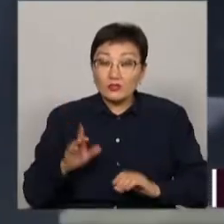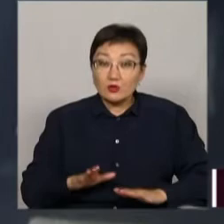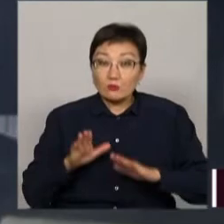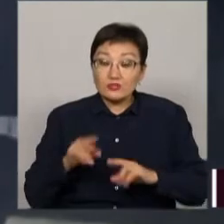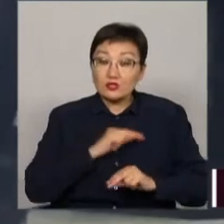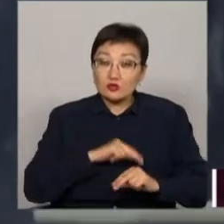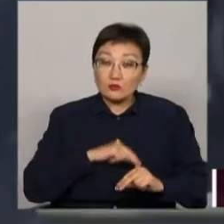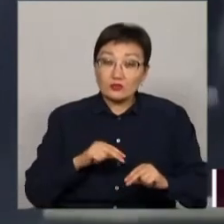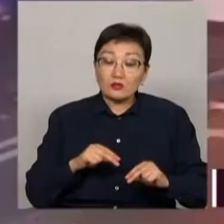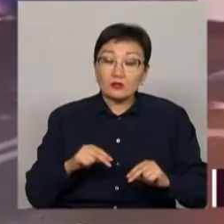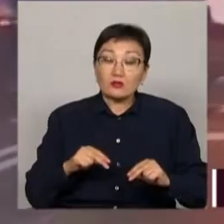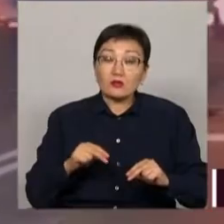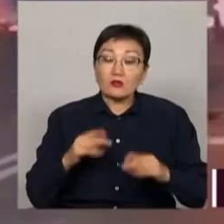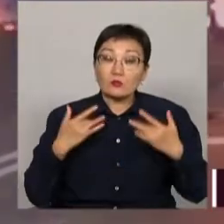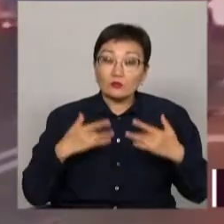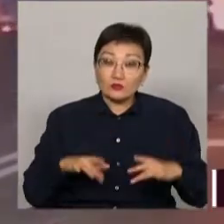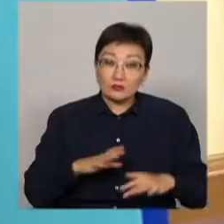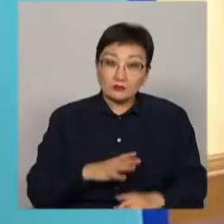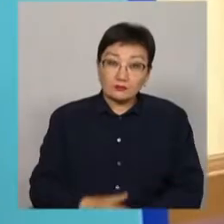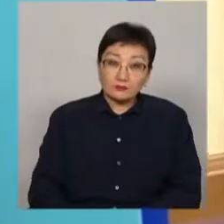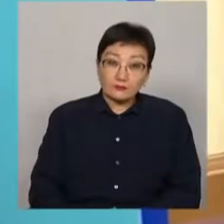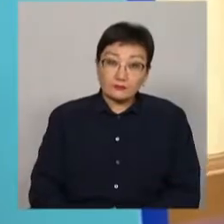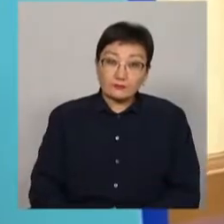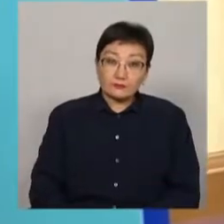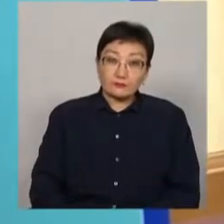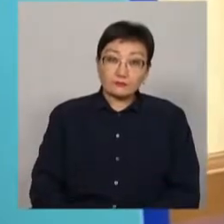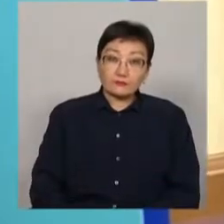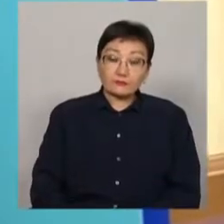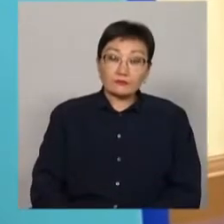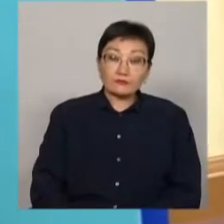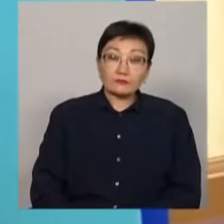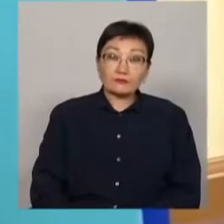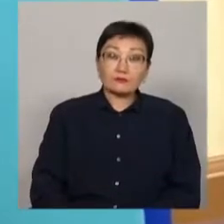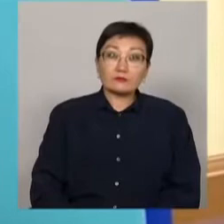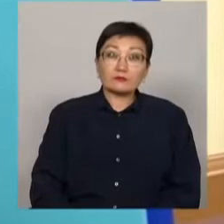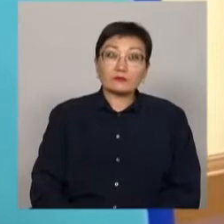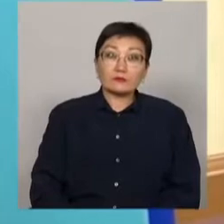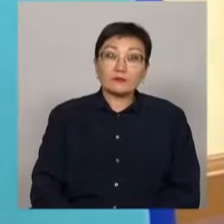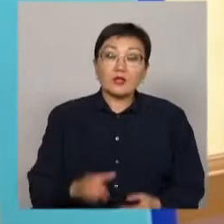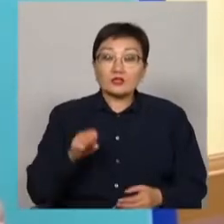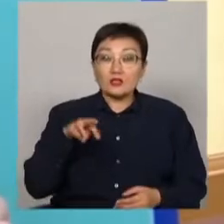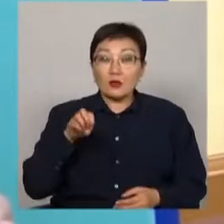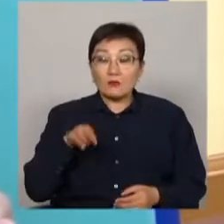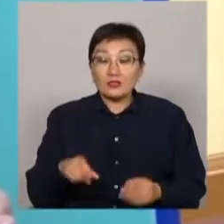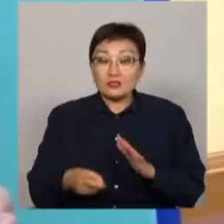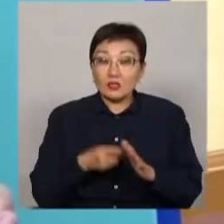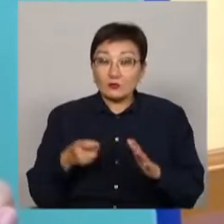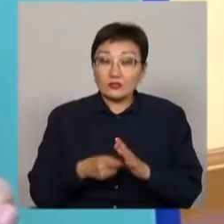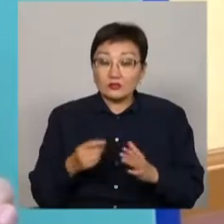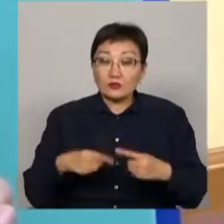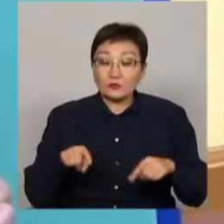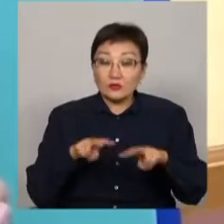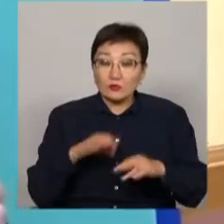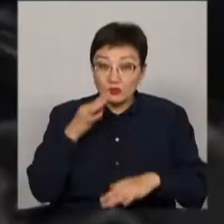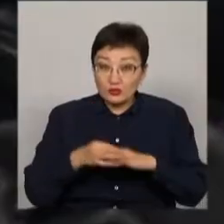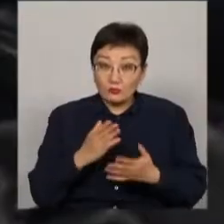орынбасары лауазымынан босатылған еді. Первый заместитель председателя Самат Әбіш. Самат Әбіш тергеу орбитасында ол жауап беріп